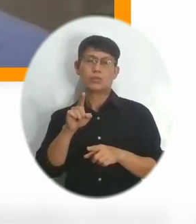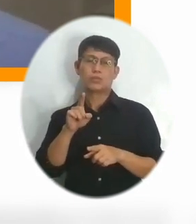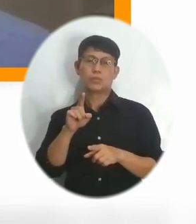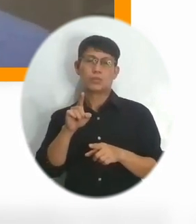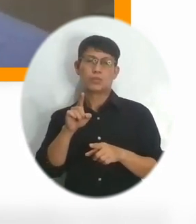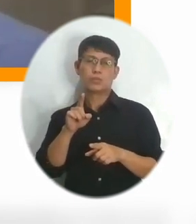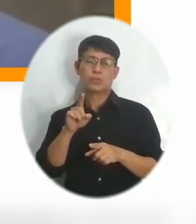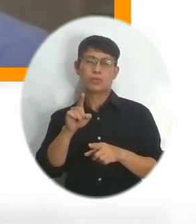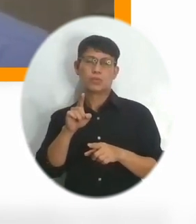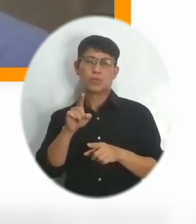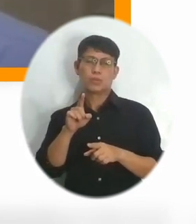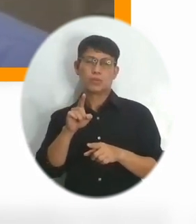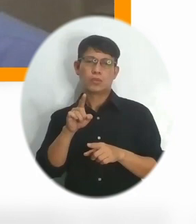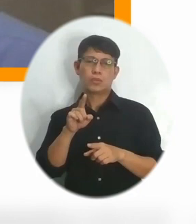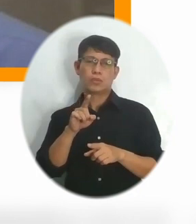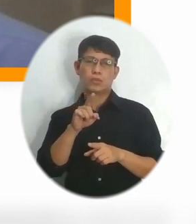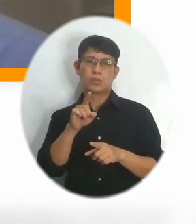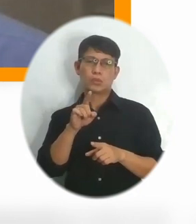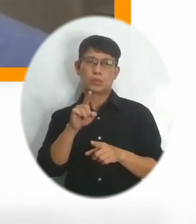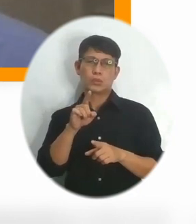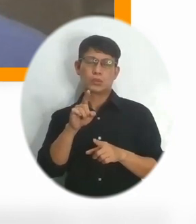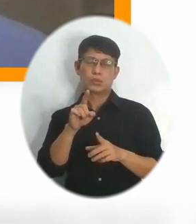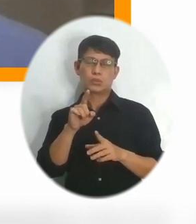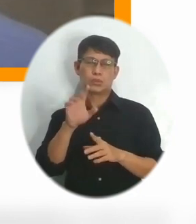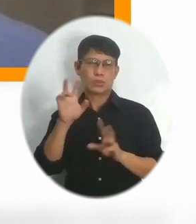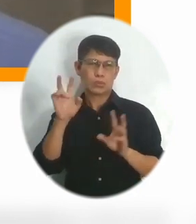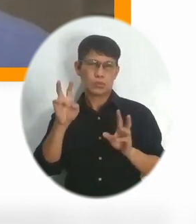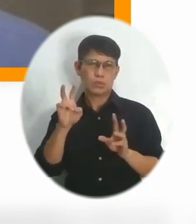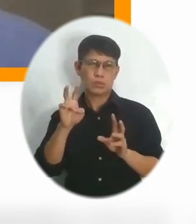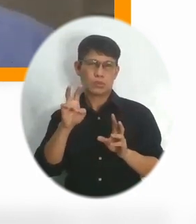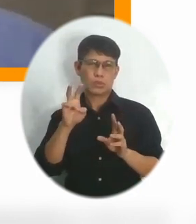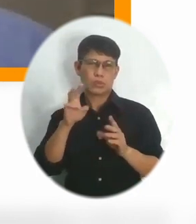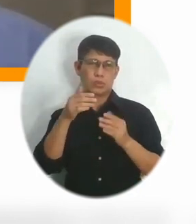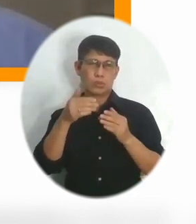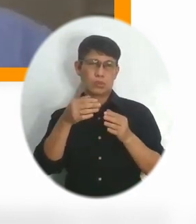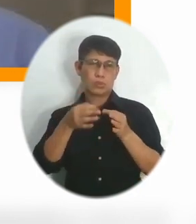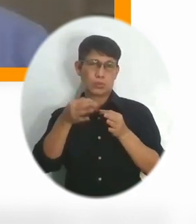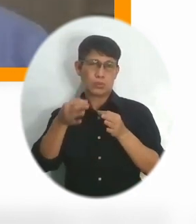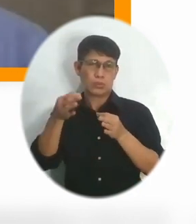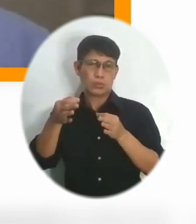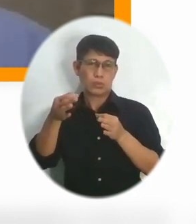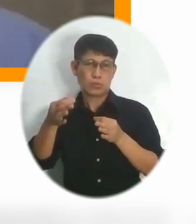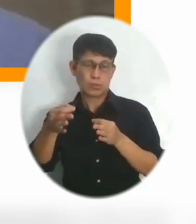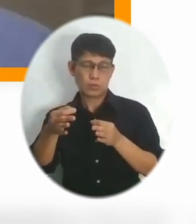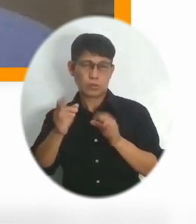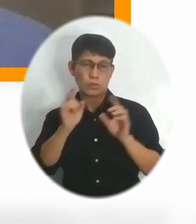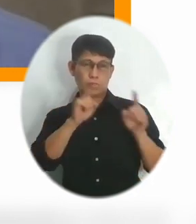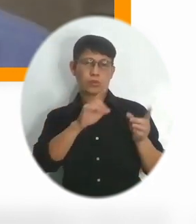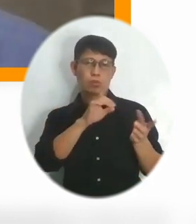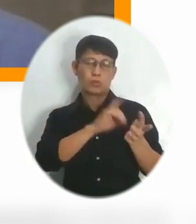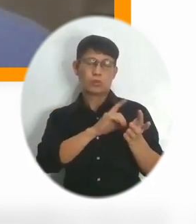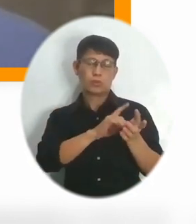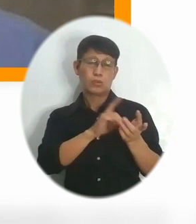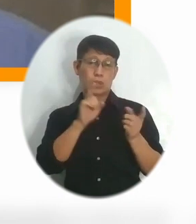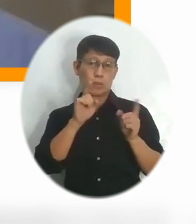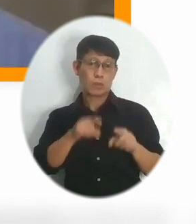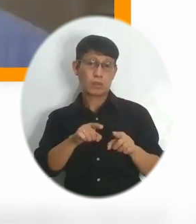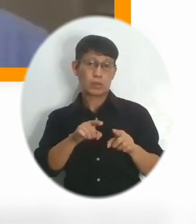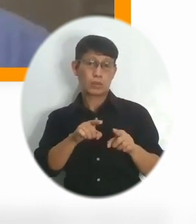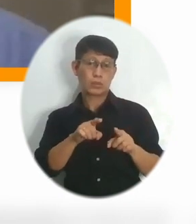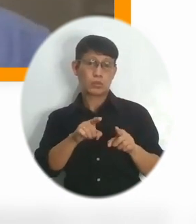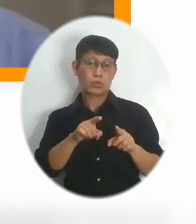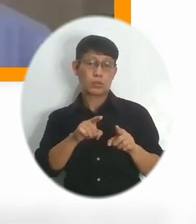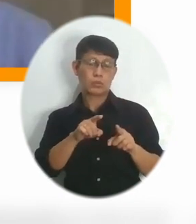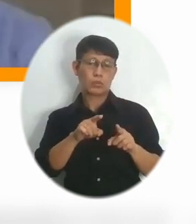ng practice na tawag sa English ay false economy. Dahil yung pagpapaliban, dahil sa pagpapaliban